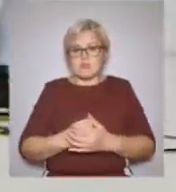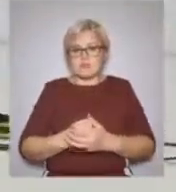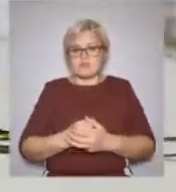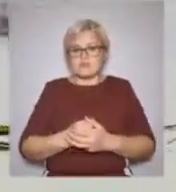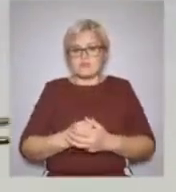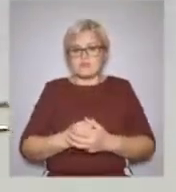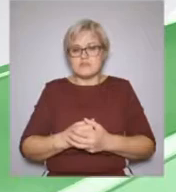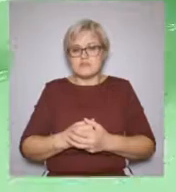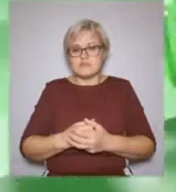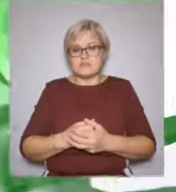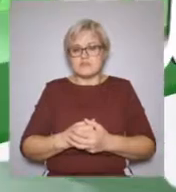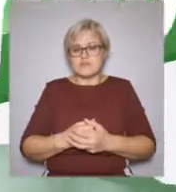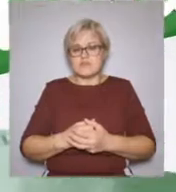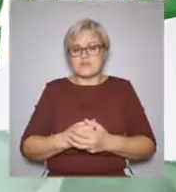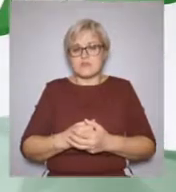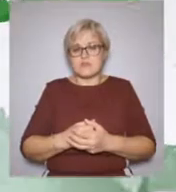сборные игры